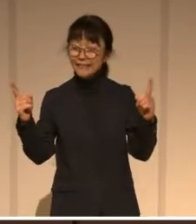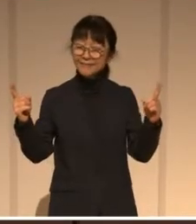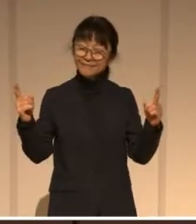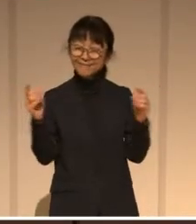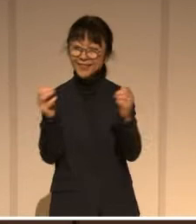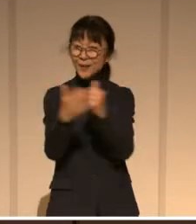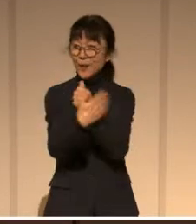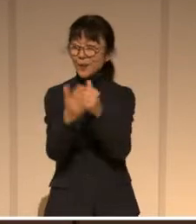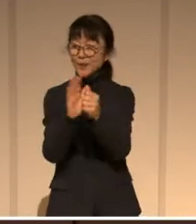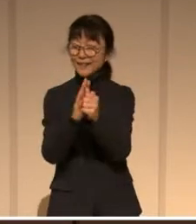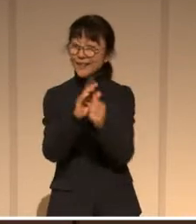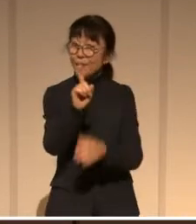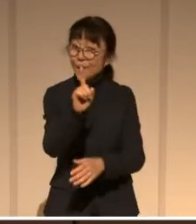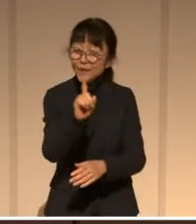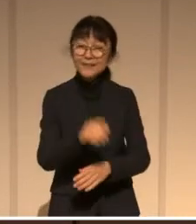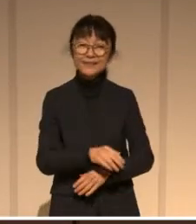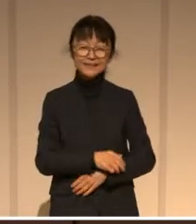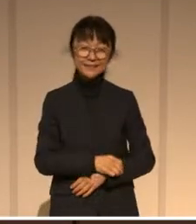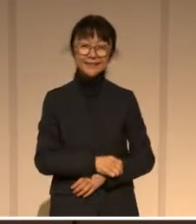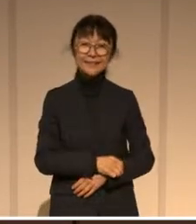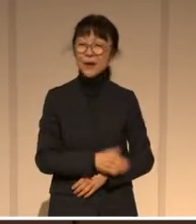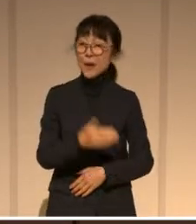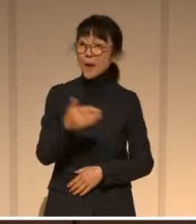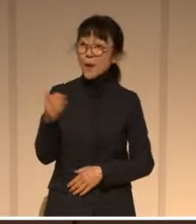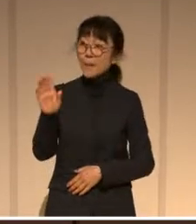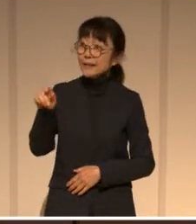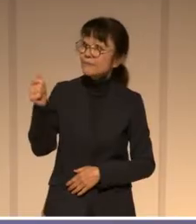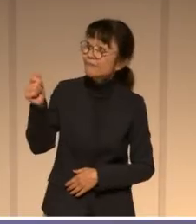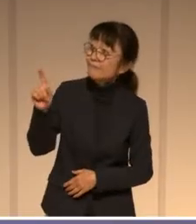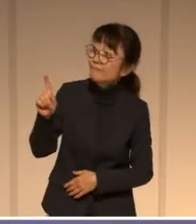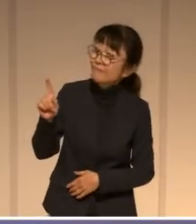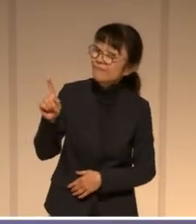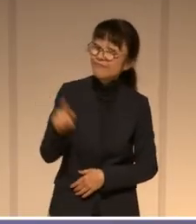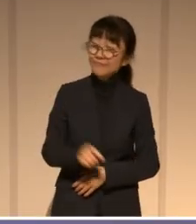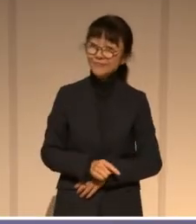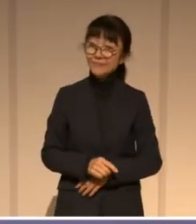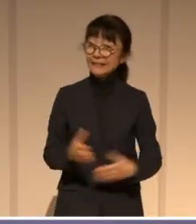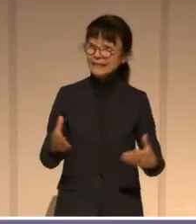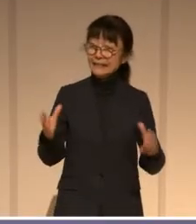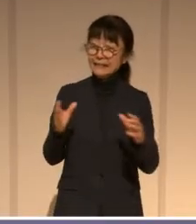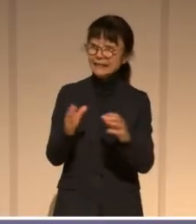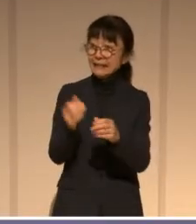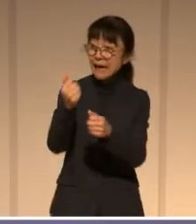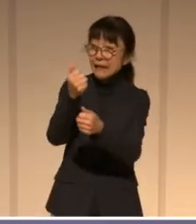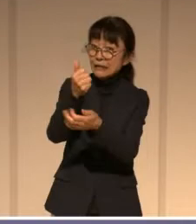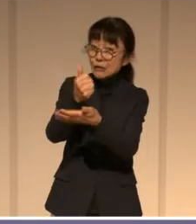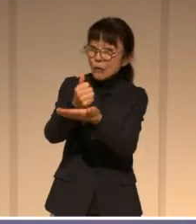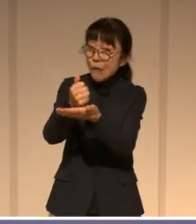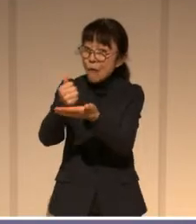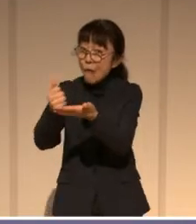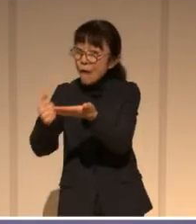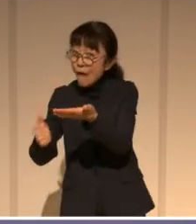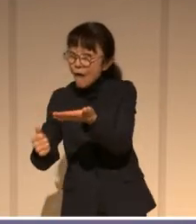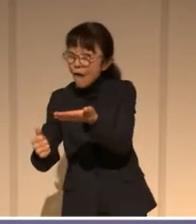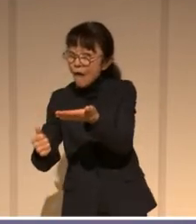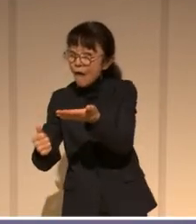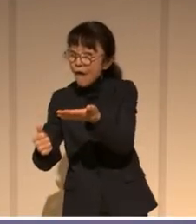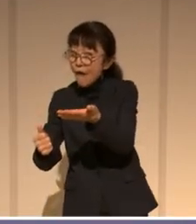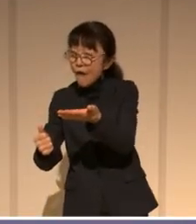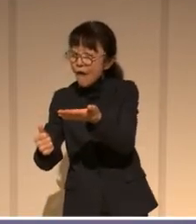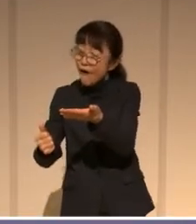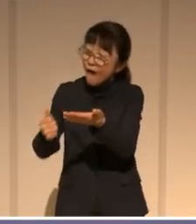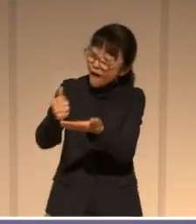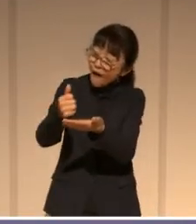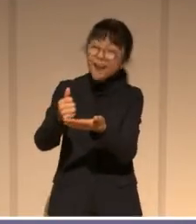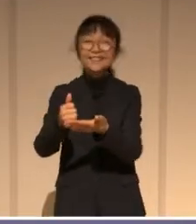ですけどねぇあらちょっと覚えさん大丈夫ですかわかるんですよ隊長の座が危うくなってあの今ちょっと自信をなくして